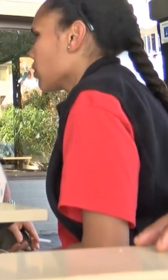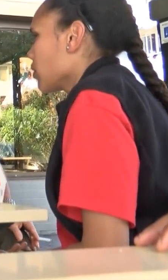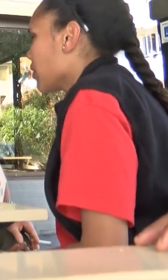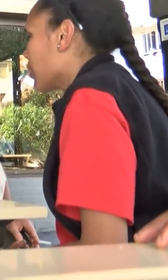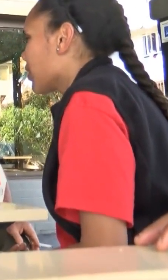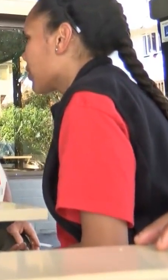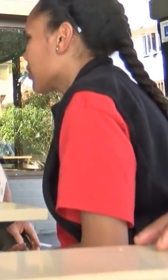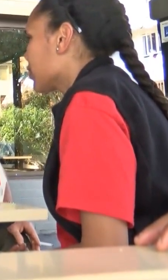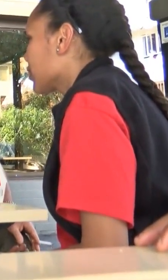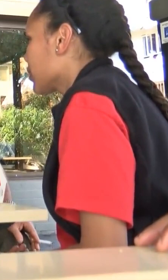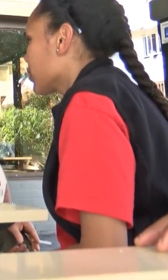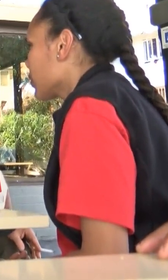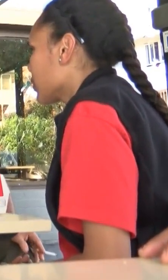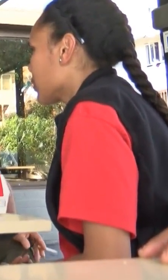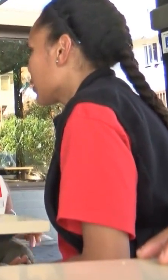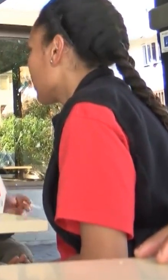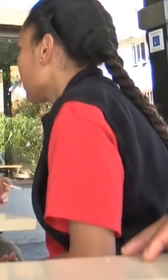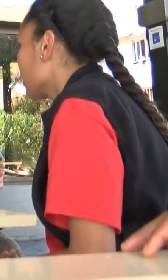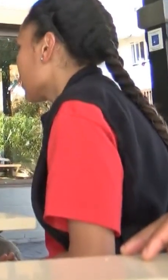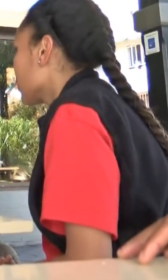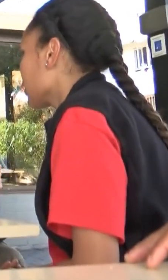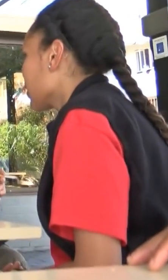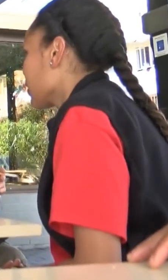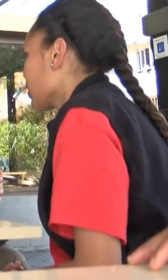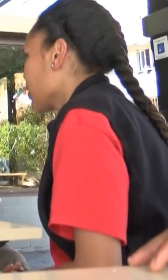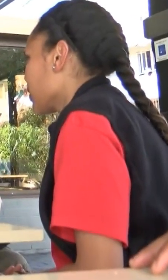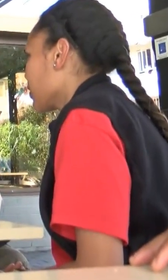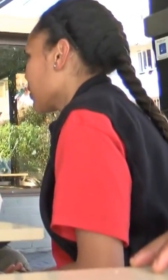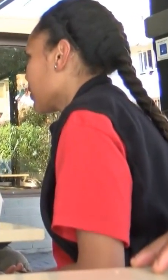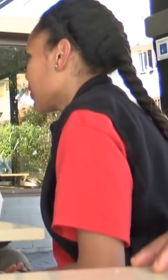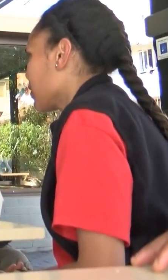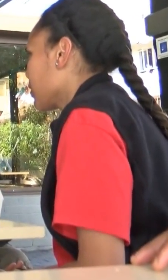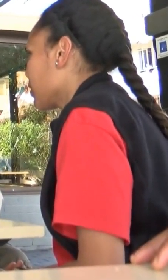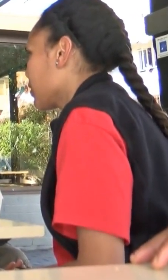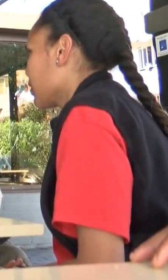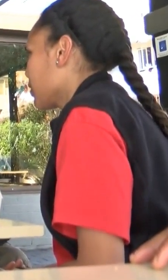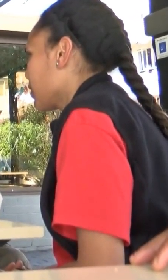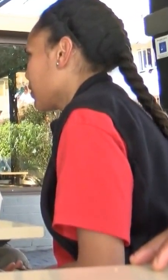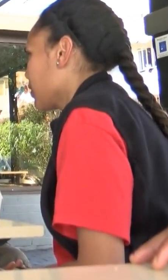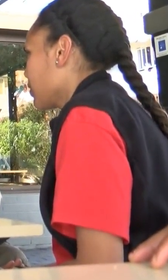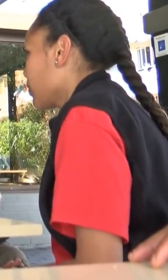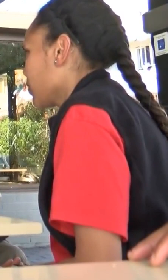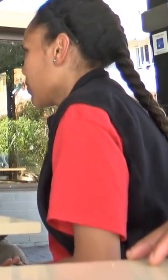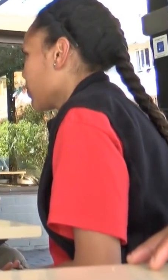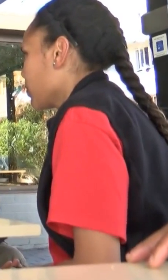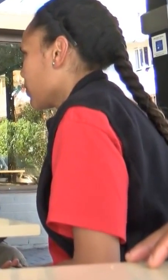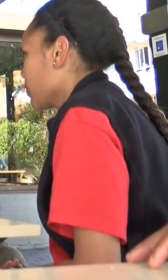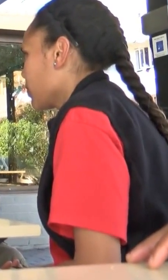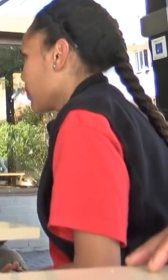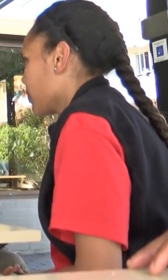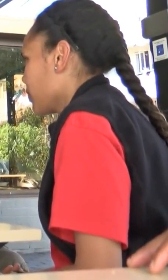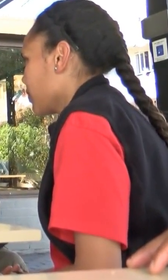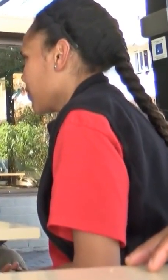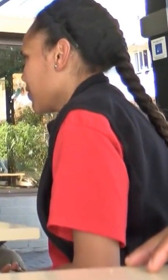Eh bien, à la maison, tu mets des gouttes et voilà, tu verras mieux. Non, le mieux, je me greffe les gouttes sur le nez, comme ça en voiture, pour dire à celui de devant d'avancer, je